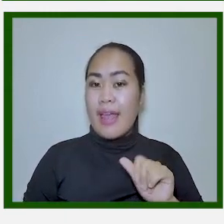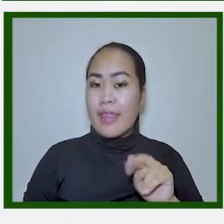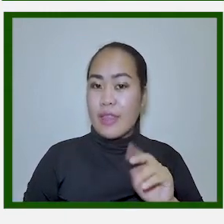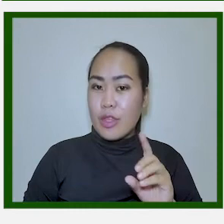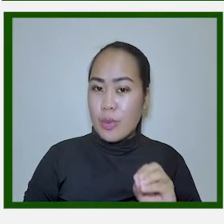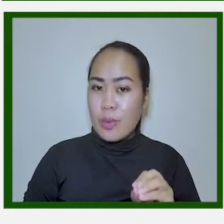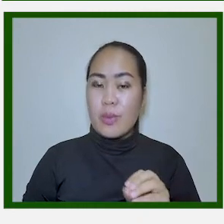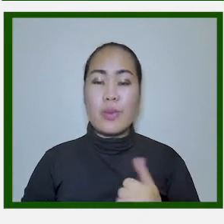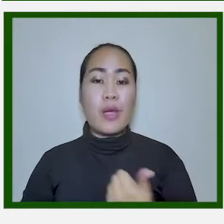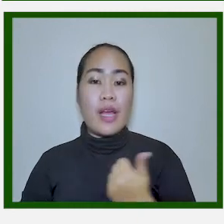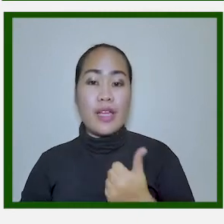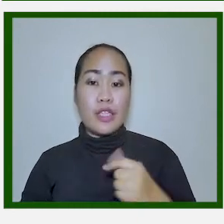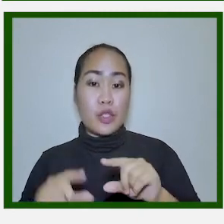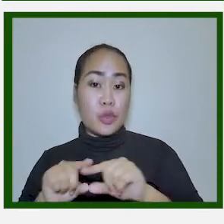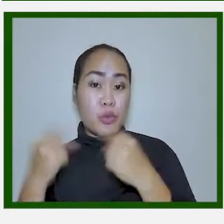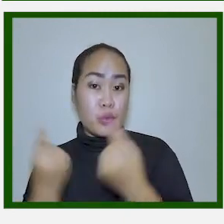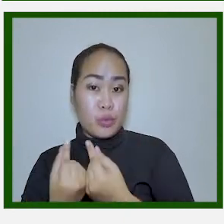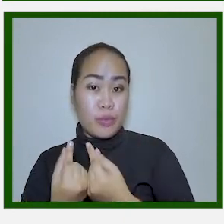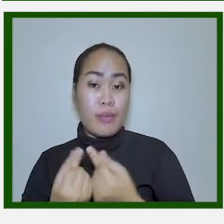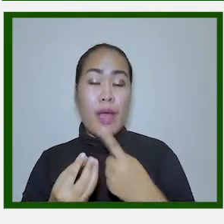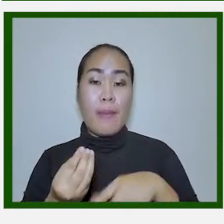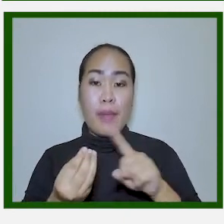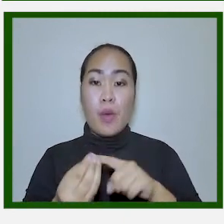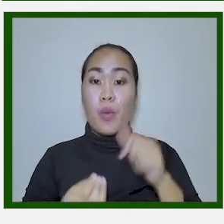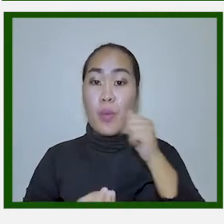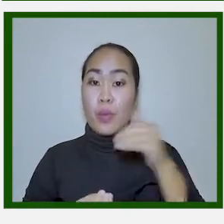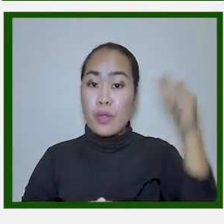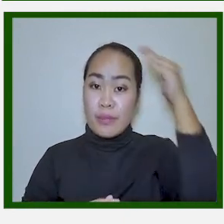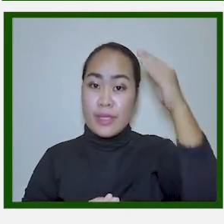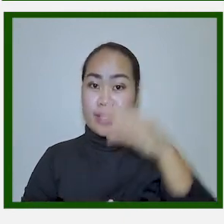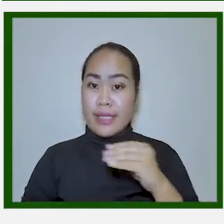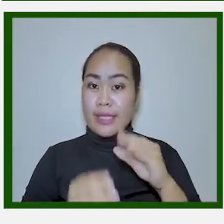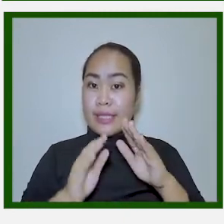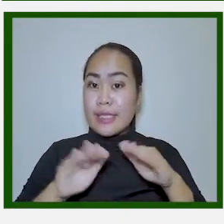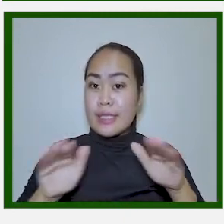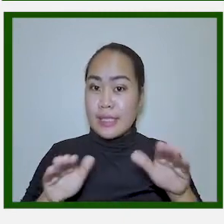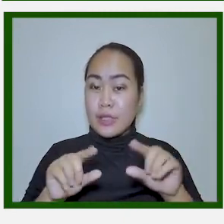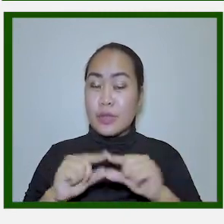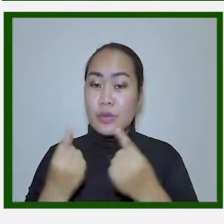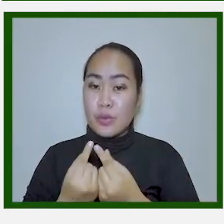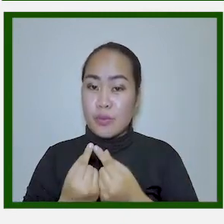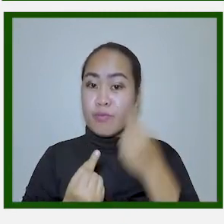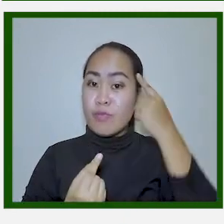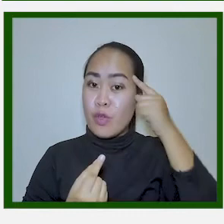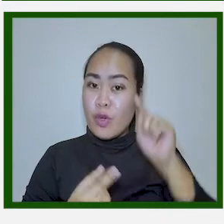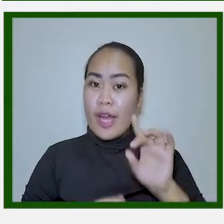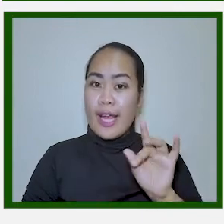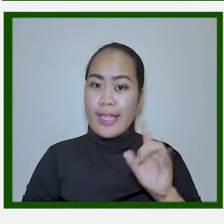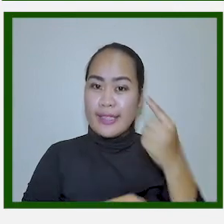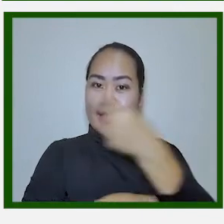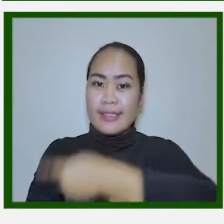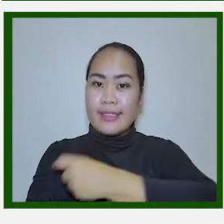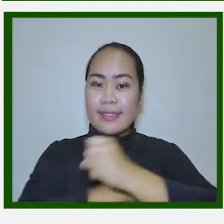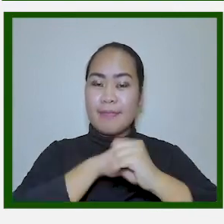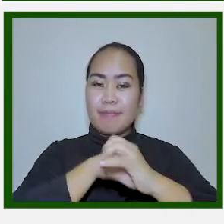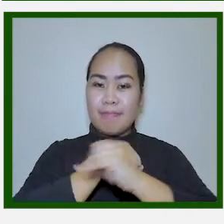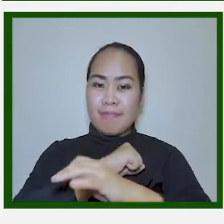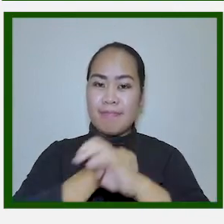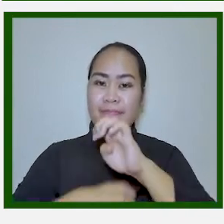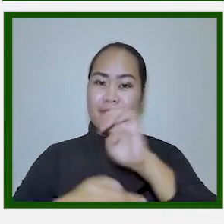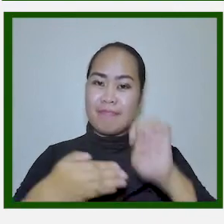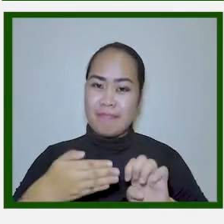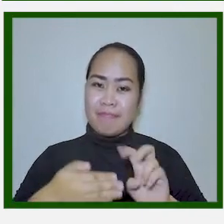Children Committee, no, sa mga activities na ito sa ating 18-day campaign to end VAW. And